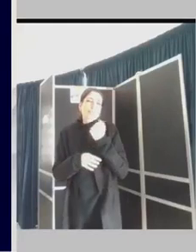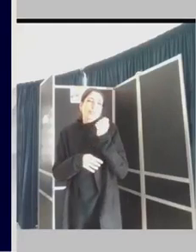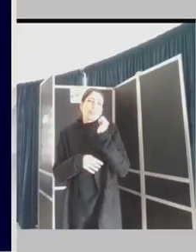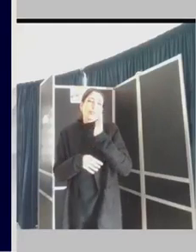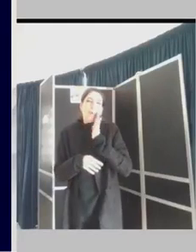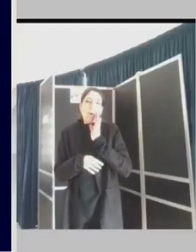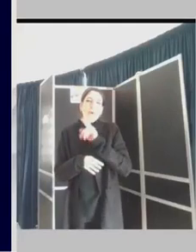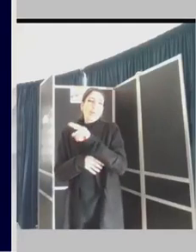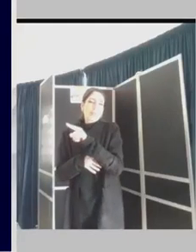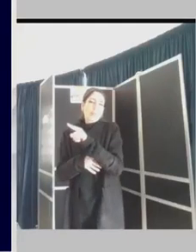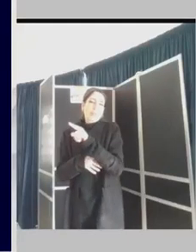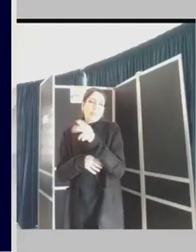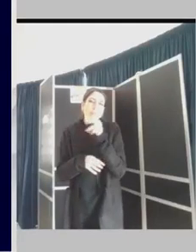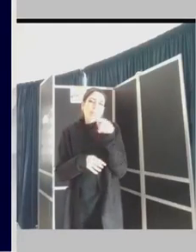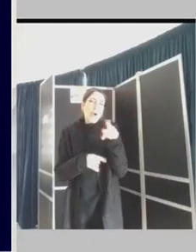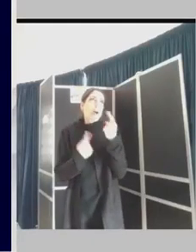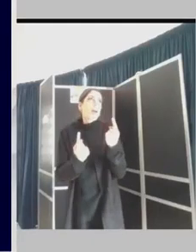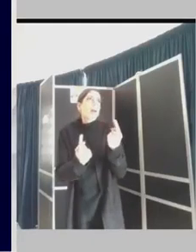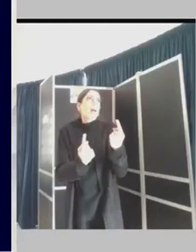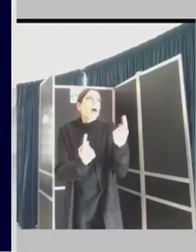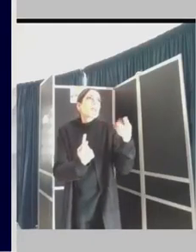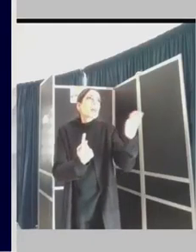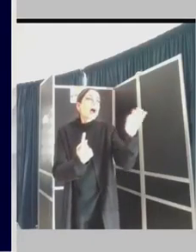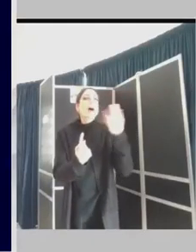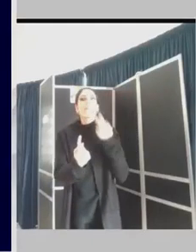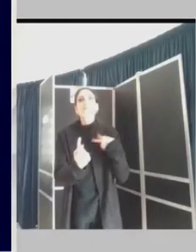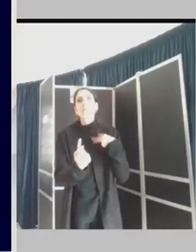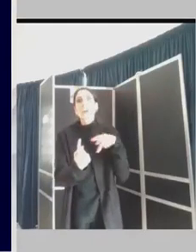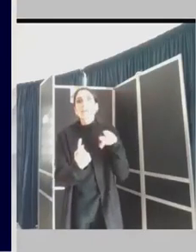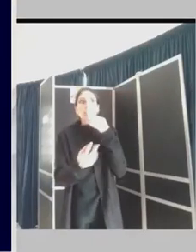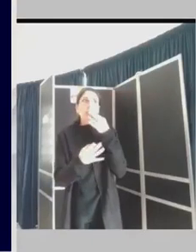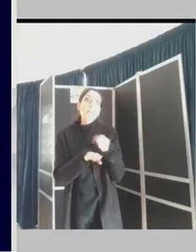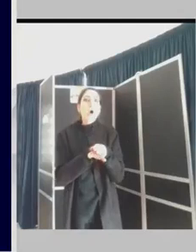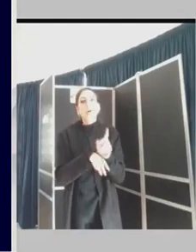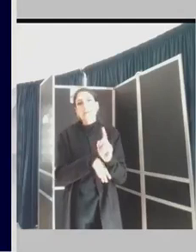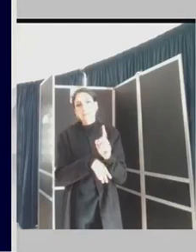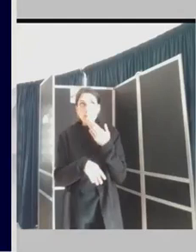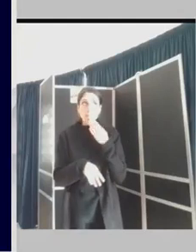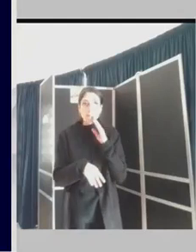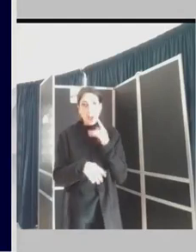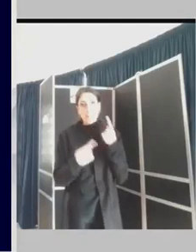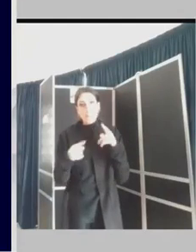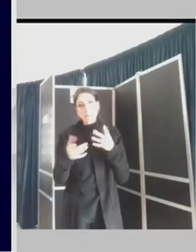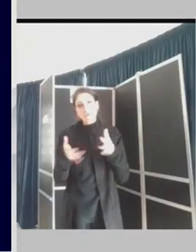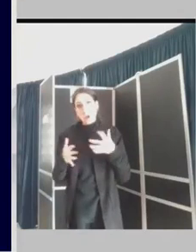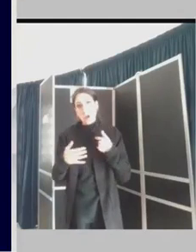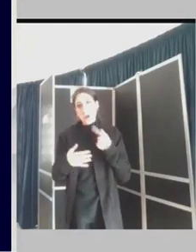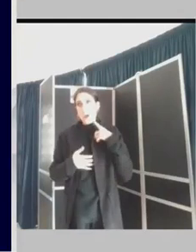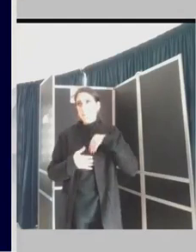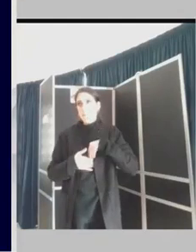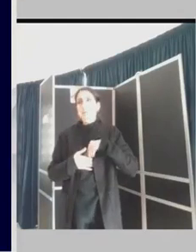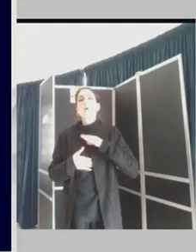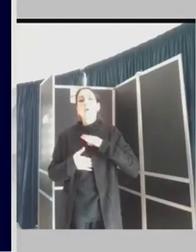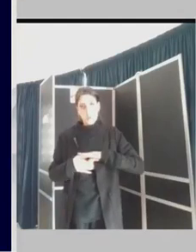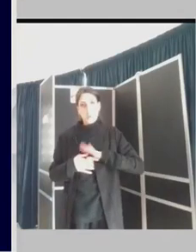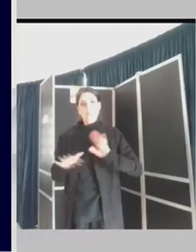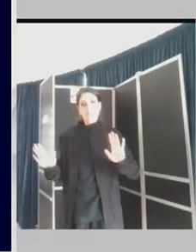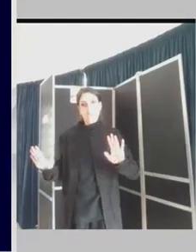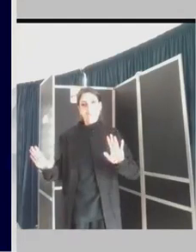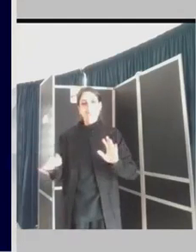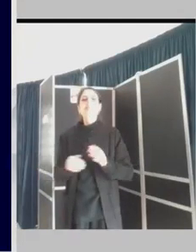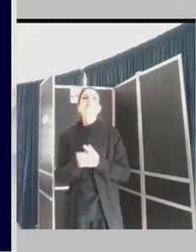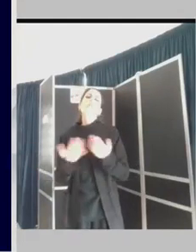non portammo un passeggero, e fu una cosa gravissima. Nel mezzo di tutto questo, nei 33 anni, ho fatto varie volte quella che voi